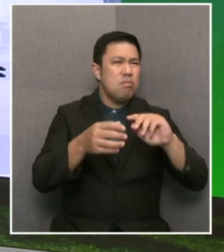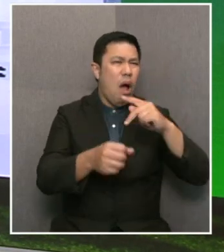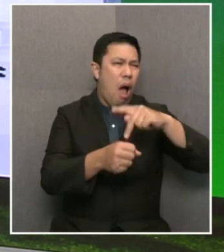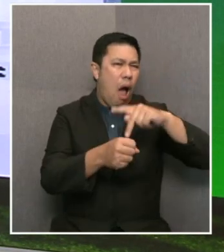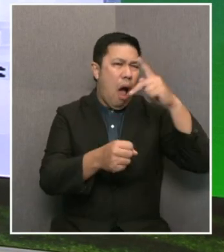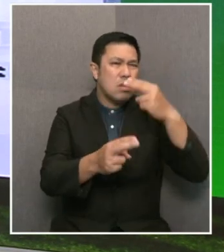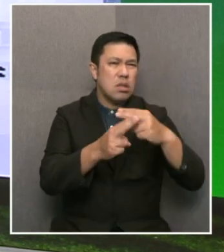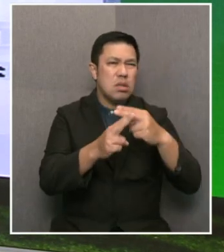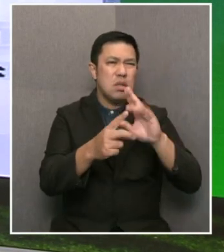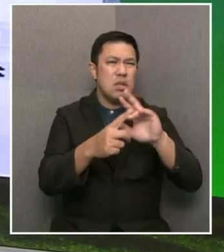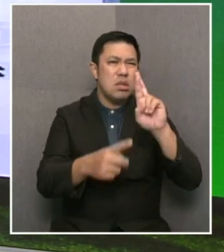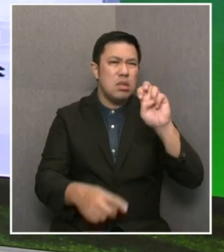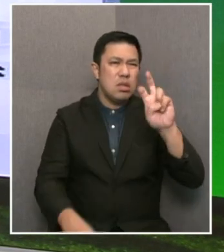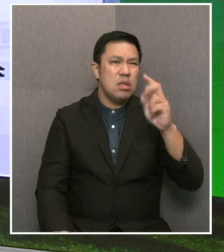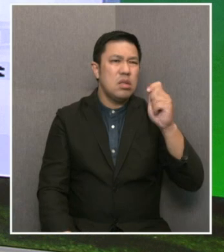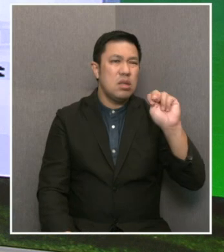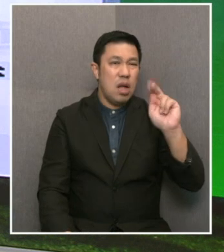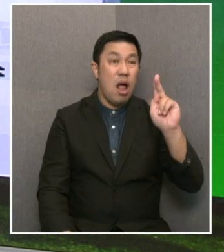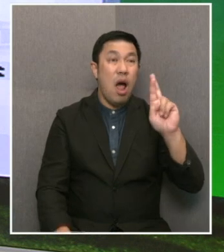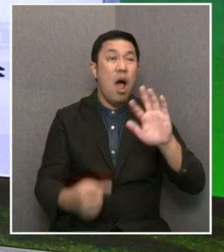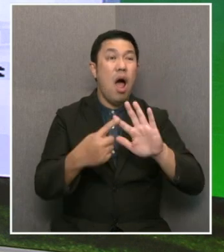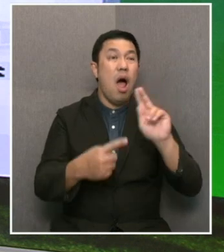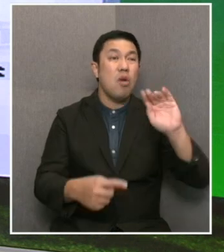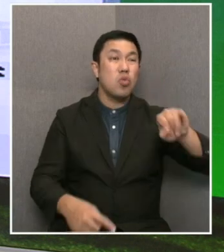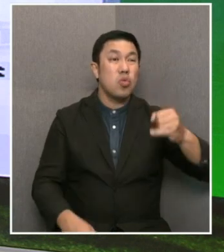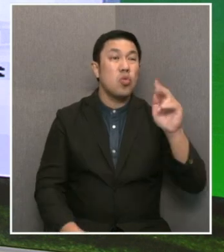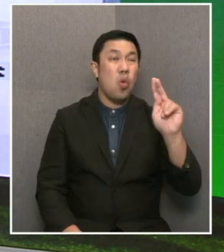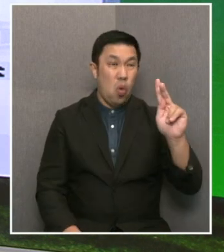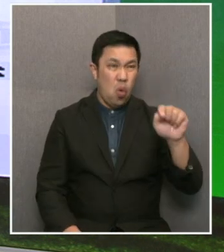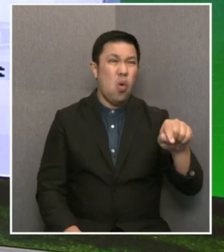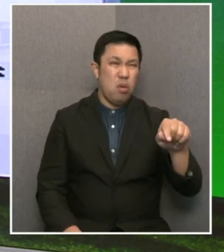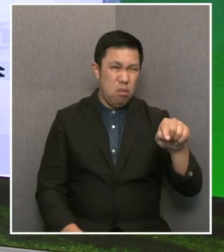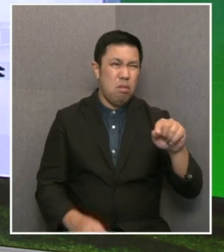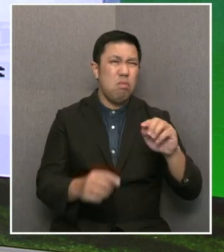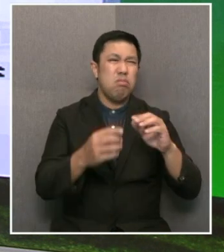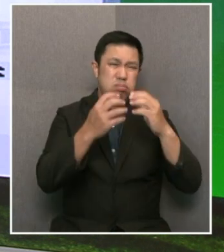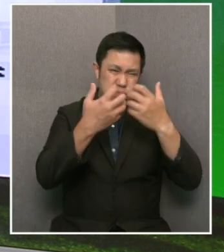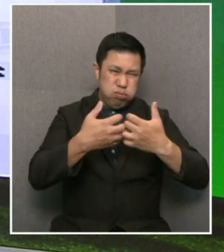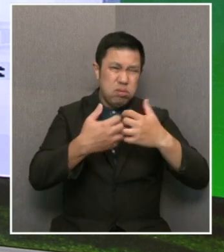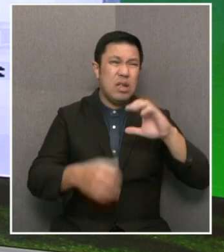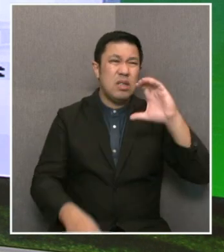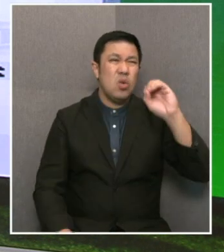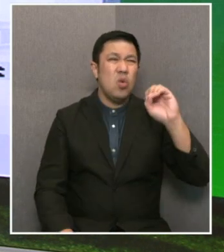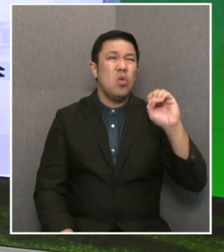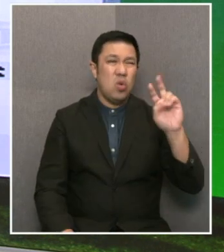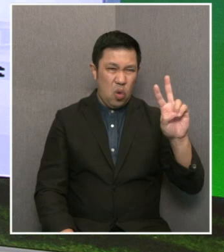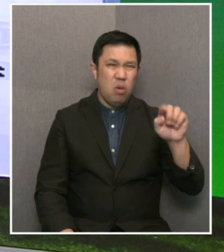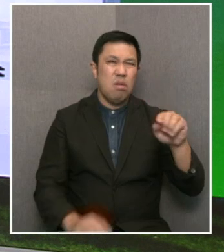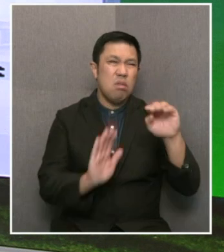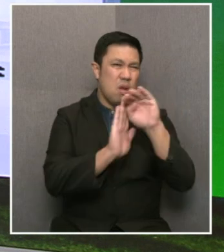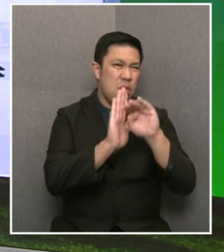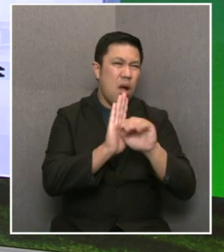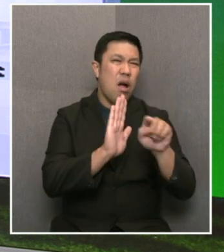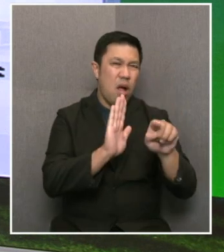ไทยเราก็ดำเนินตามเหมือนกันนะคะก็คือเรื่องของการจำกัดการปล่อยก๊าซคาร์บอนไดออกไซด์ตามนโยบายคาร์บอนนิวทรัลิตี้